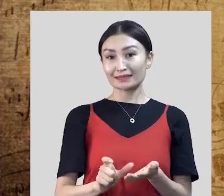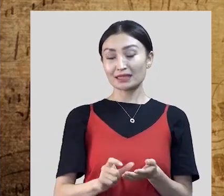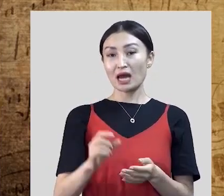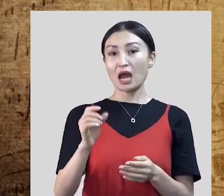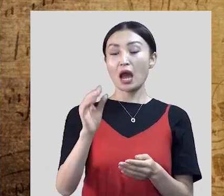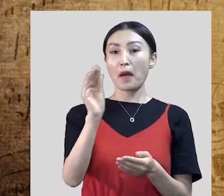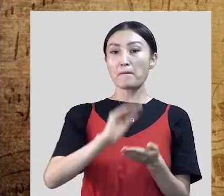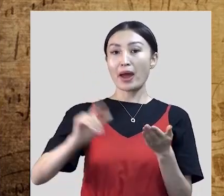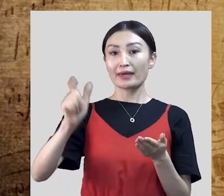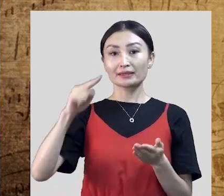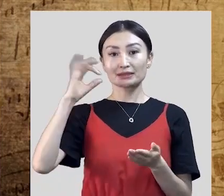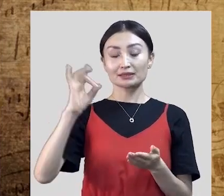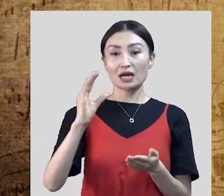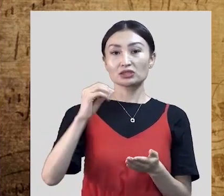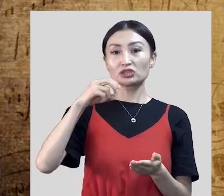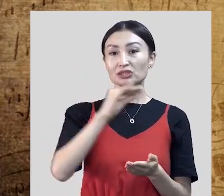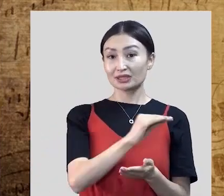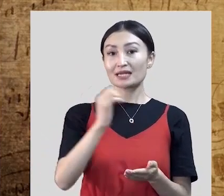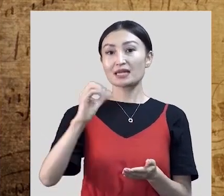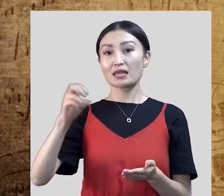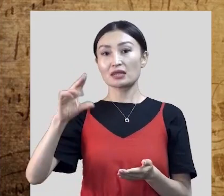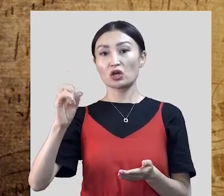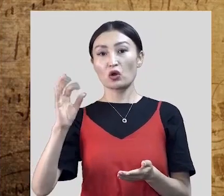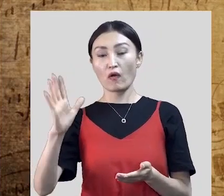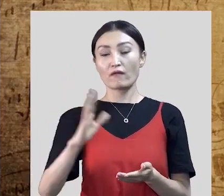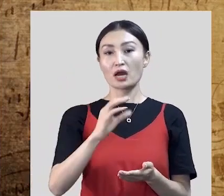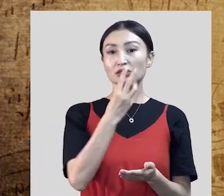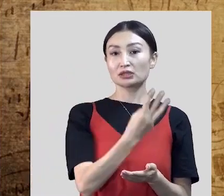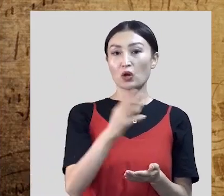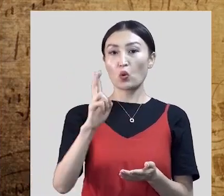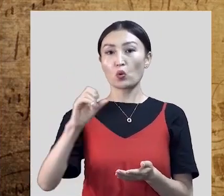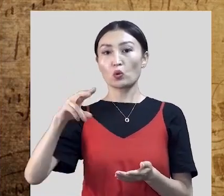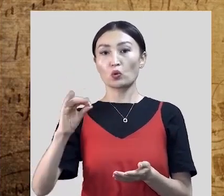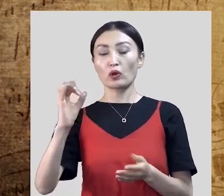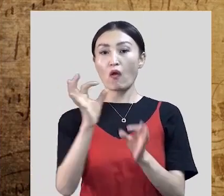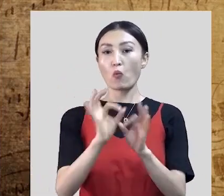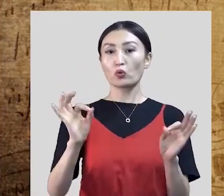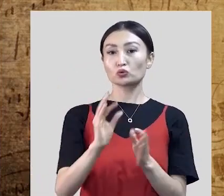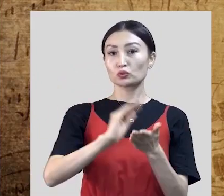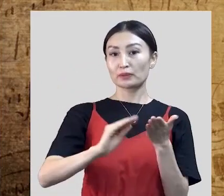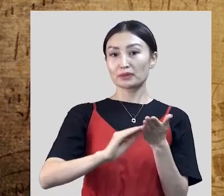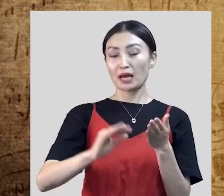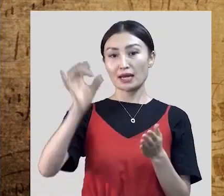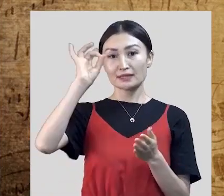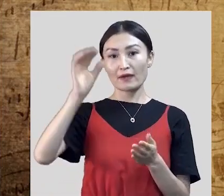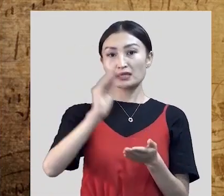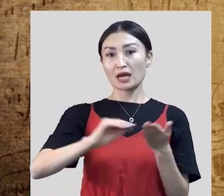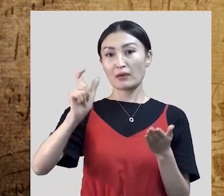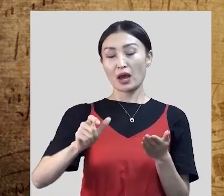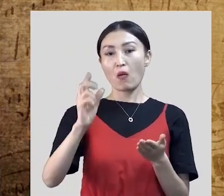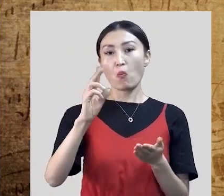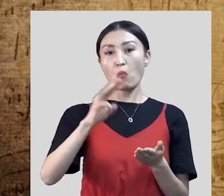– народный поэт Кыргызстана Жалил Садыков и поэт Шабданбек Кулуев. Музыку написали известные композиторы